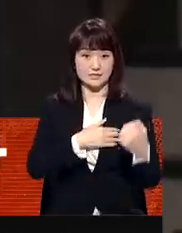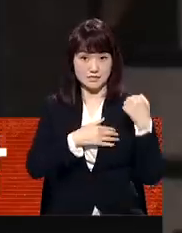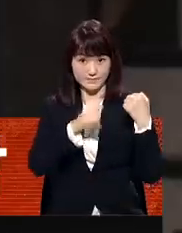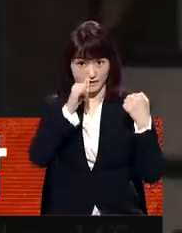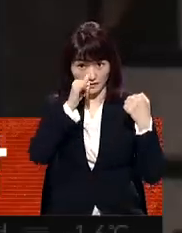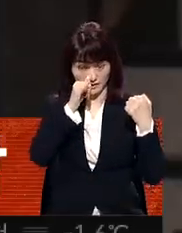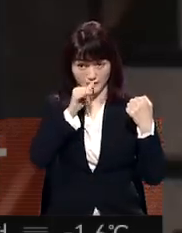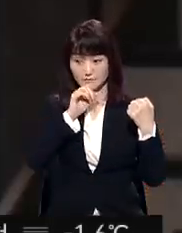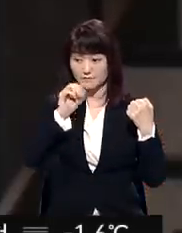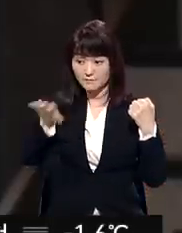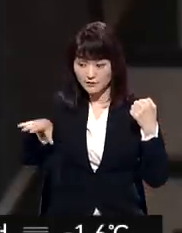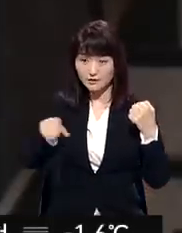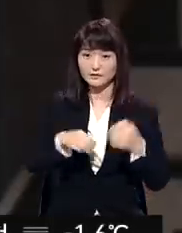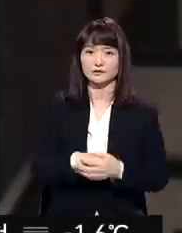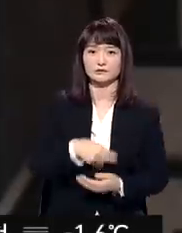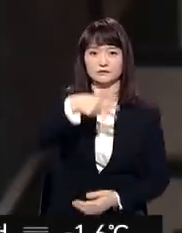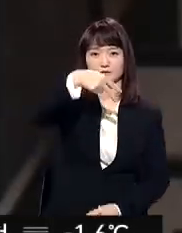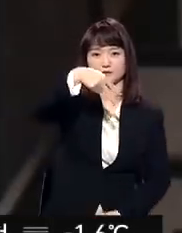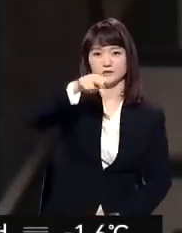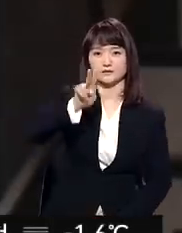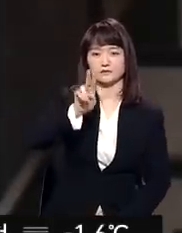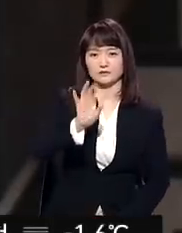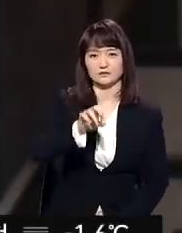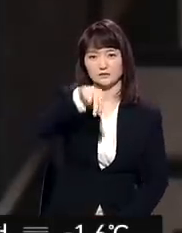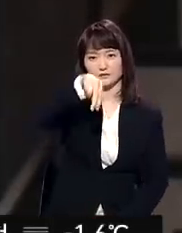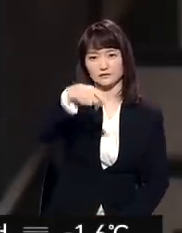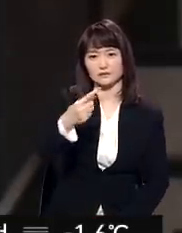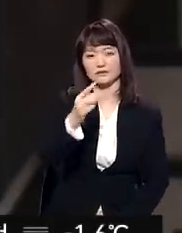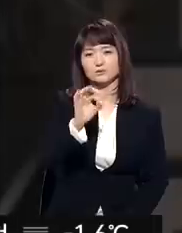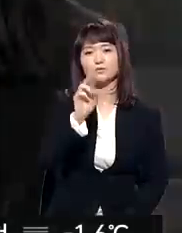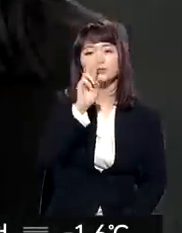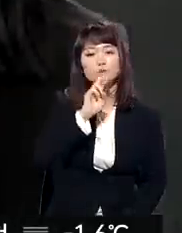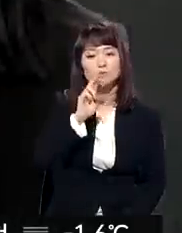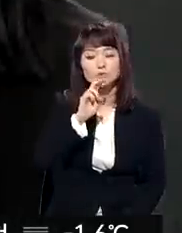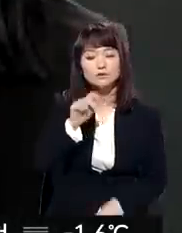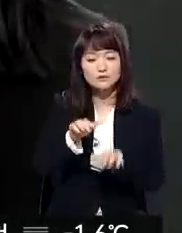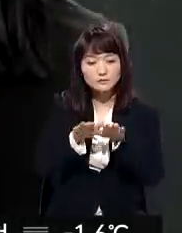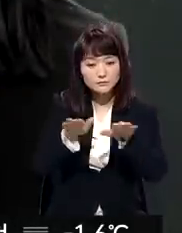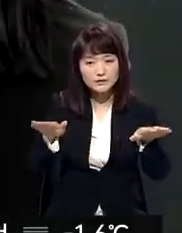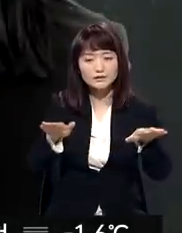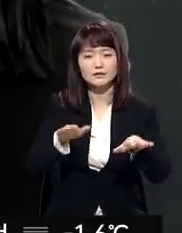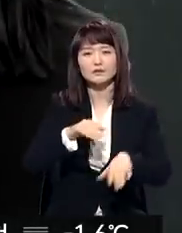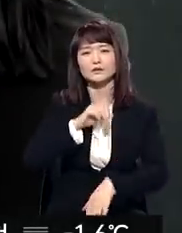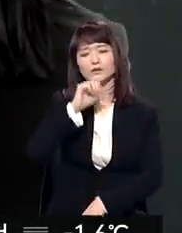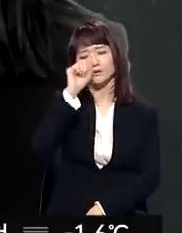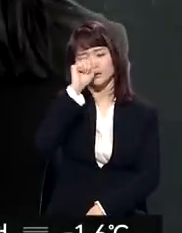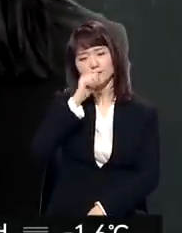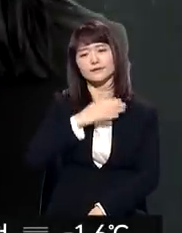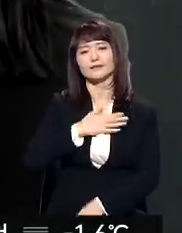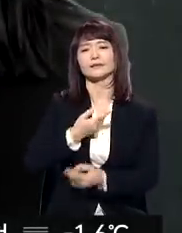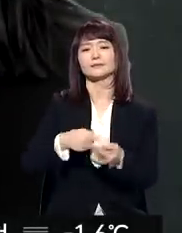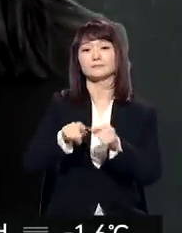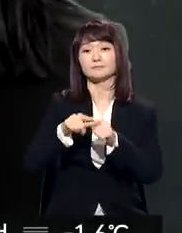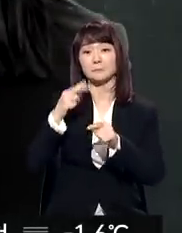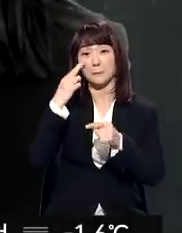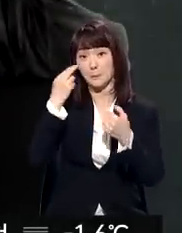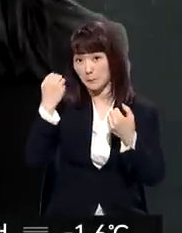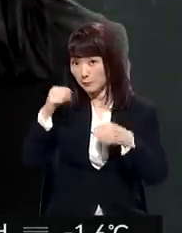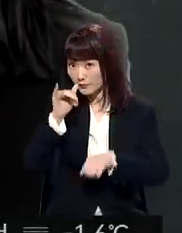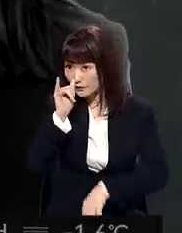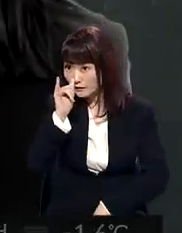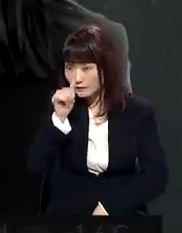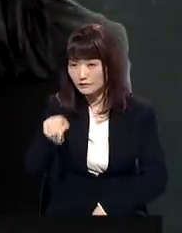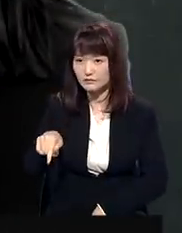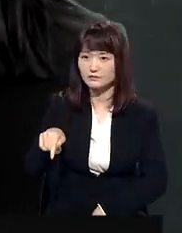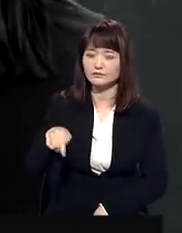그 상황에서 샹송이란 노래가 나오니까이 노래가 너무 좋다라고 이야기하면서 나와 같이 춤출 수 있겠느냐라고 이야기를 합니다 사실